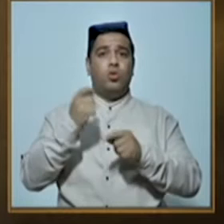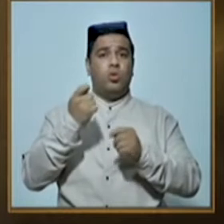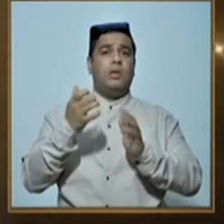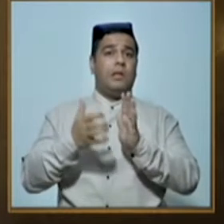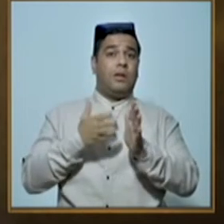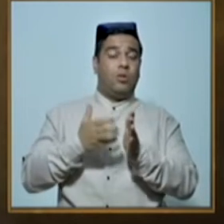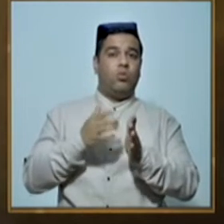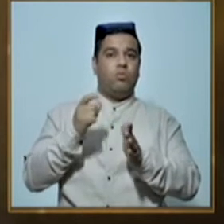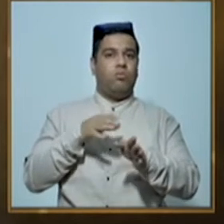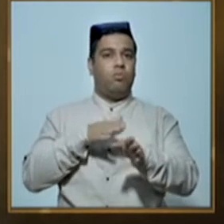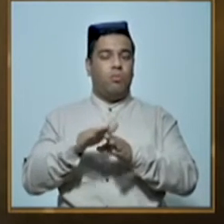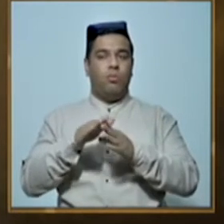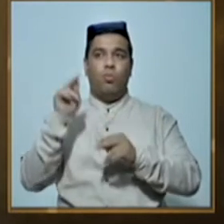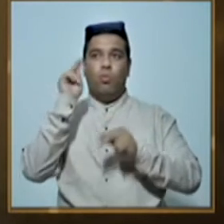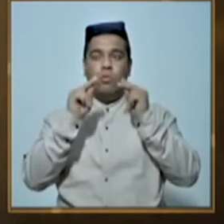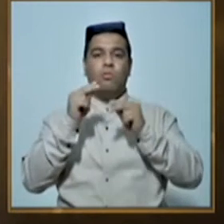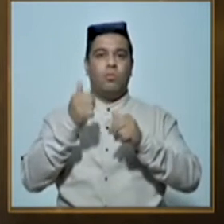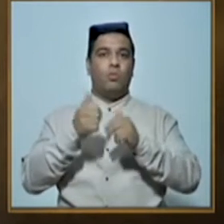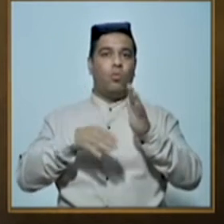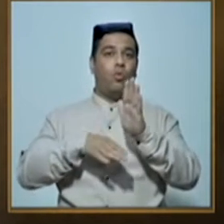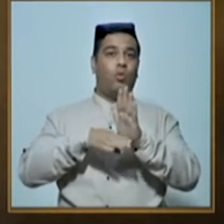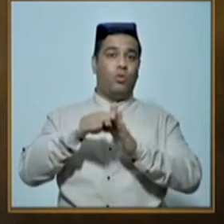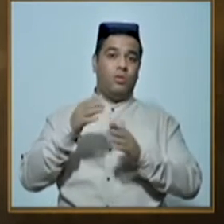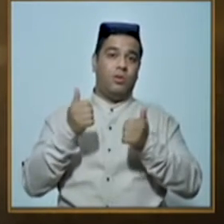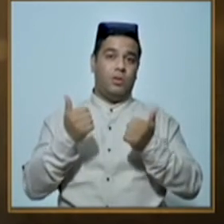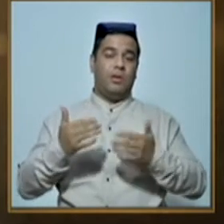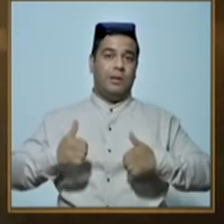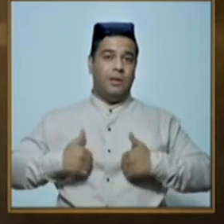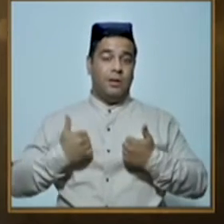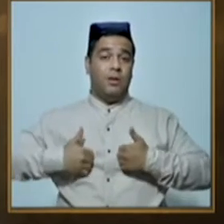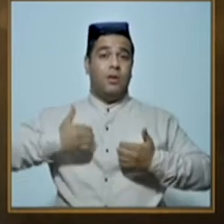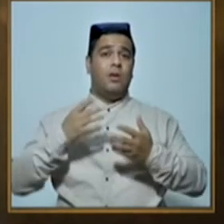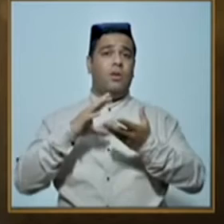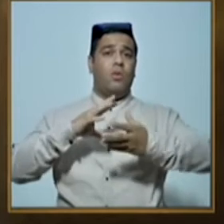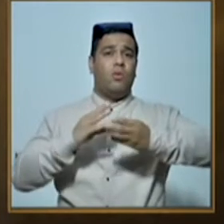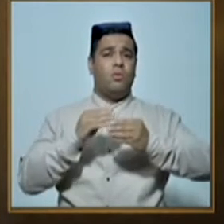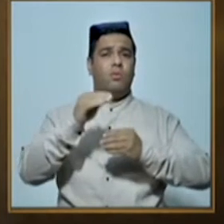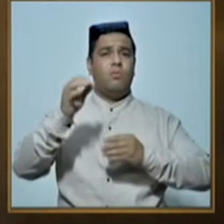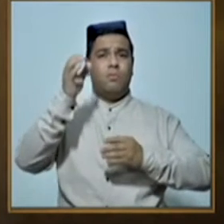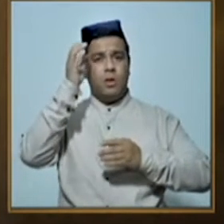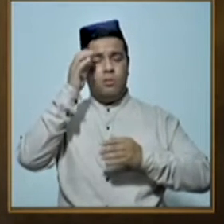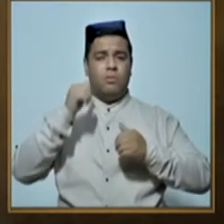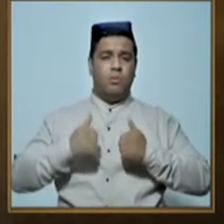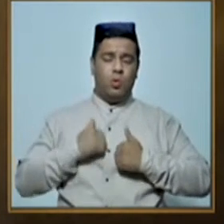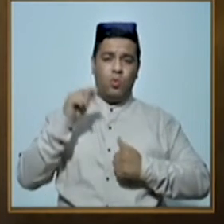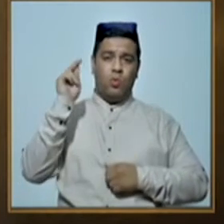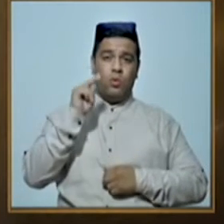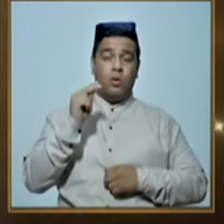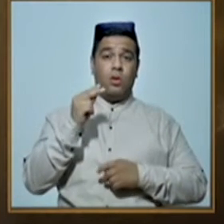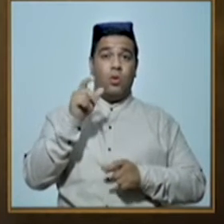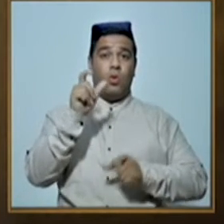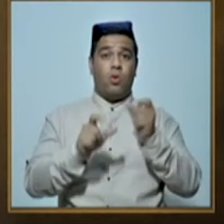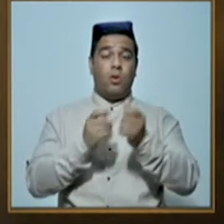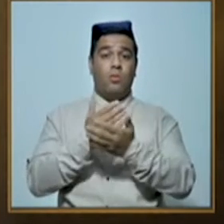kamchiliklarni to'rg'azishga harakat qilmoqdamiz. Ana shu paydo bo'lgan bilimlarga suyanib,